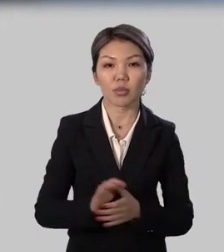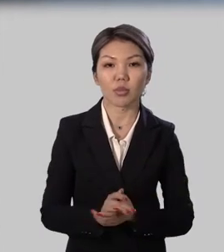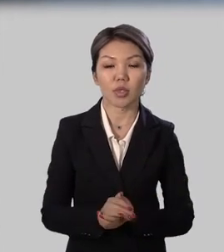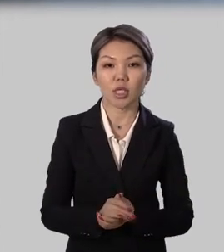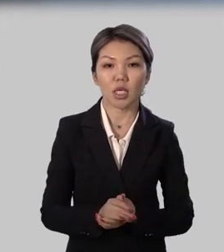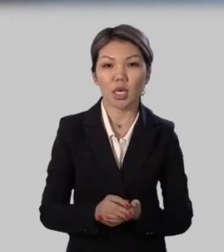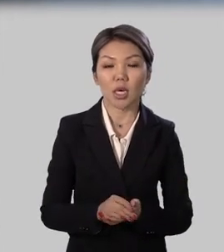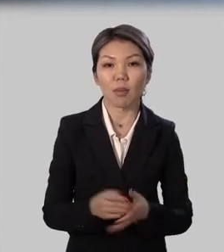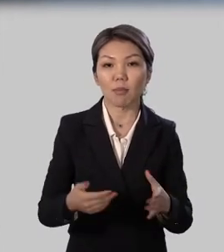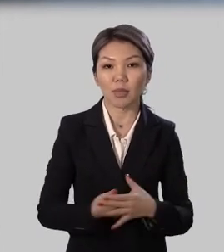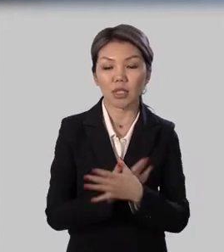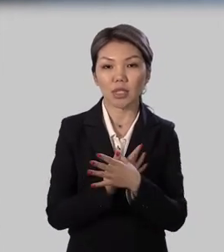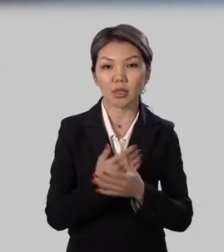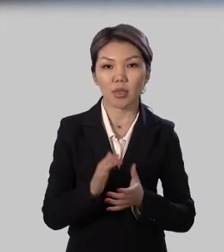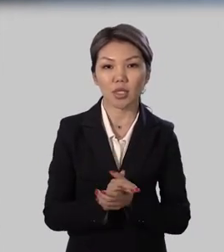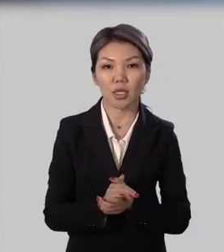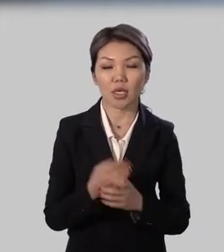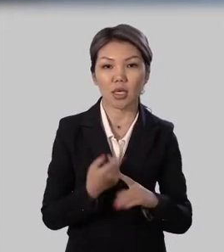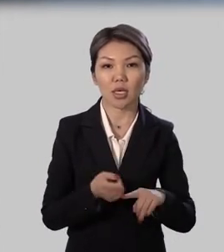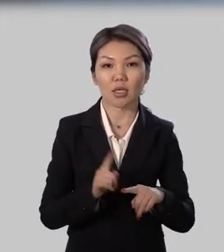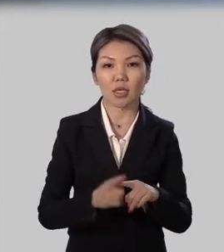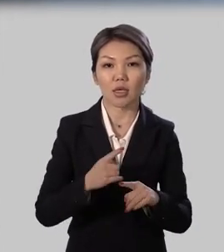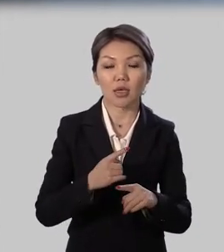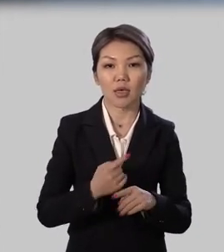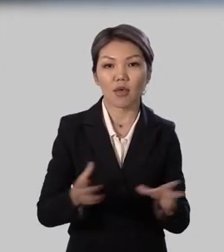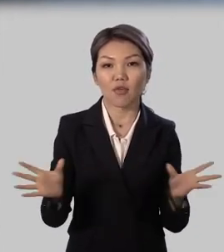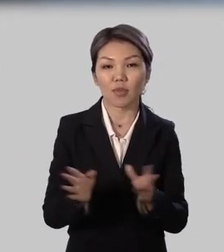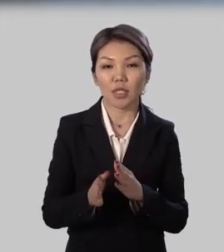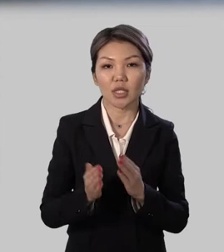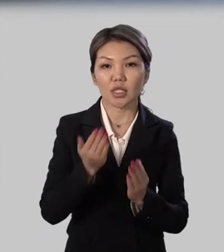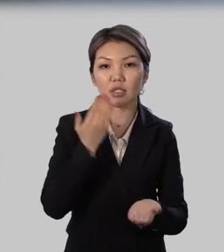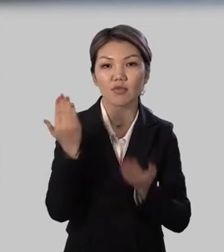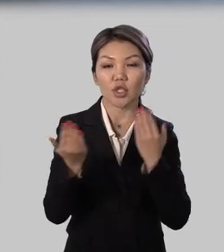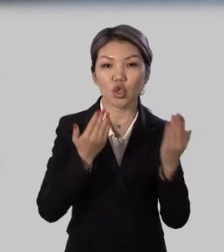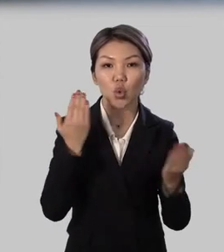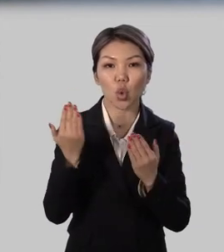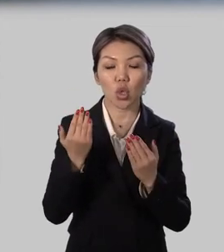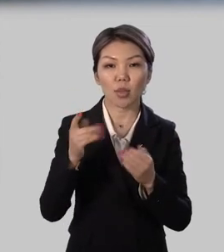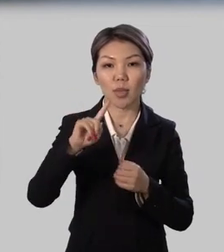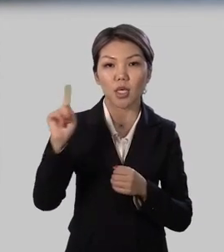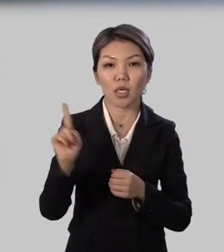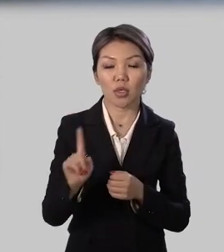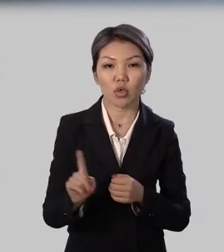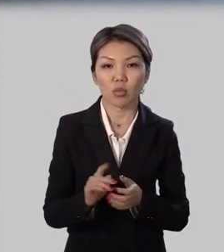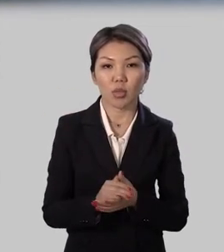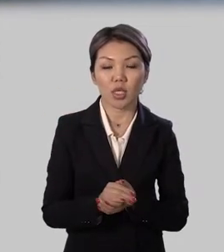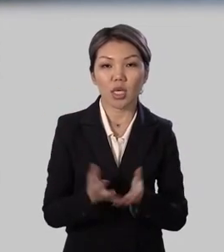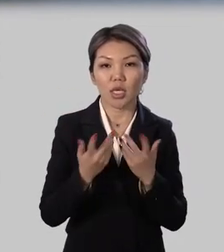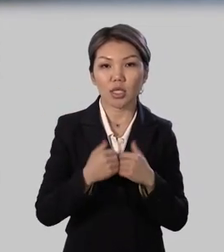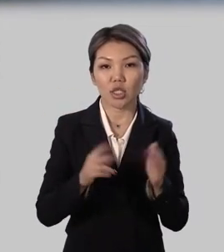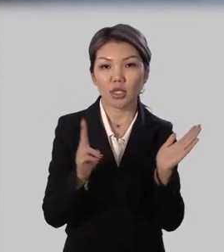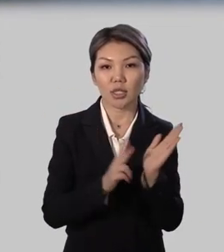все это вторит весело раскатом грома я насчитала семь картин